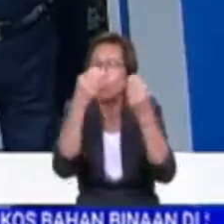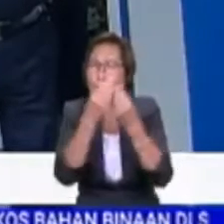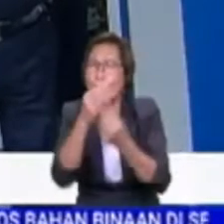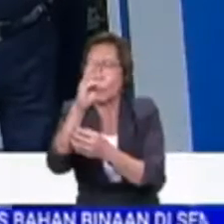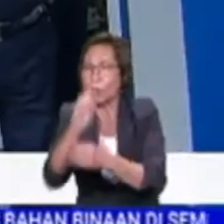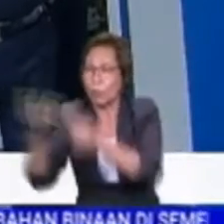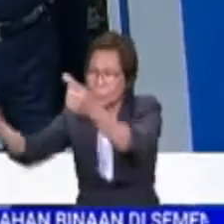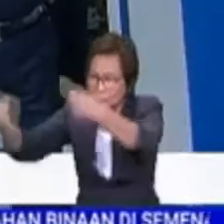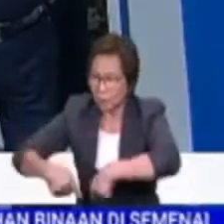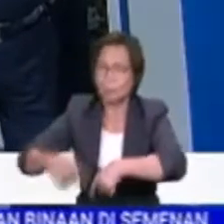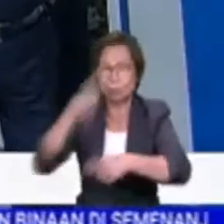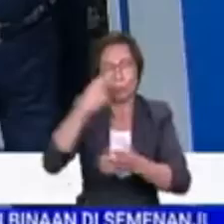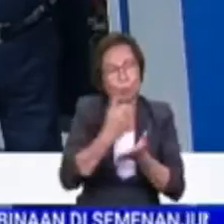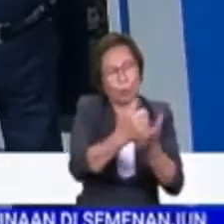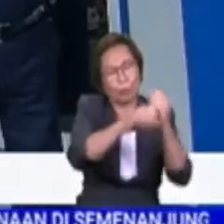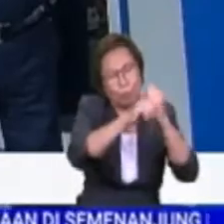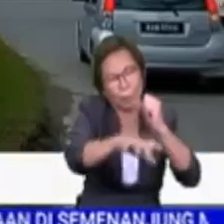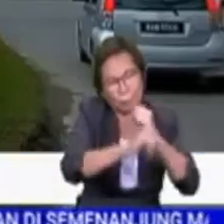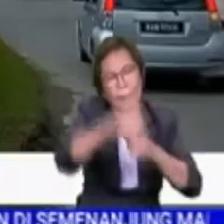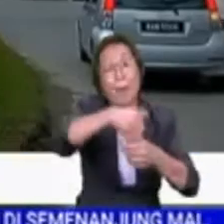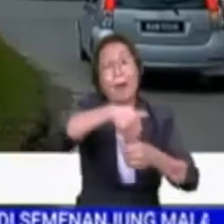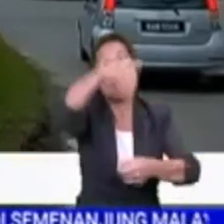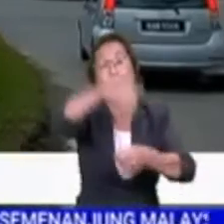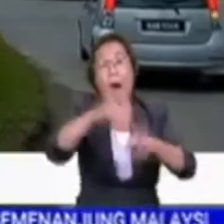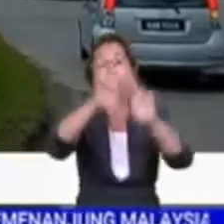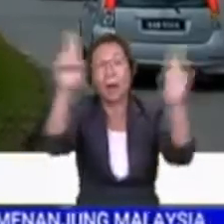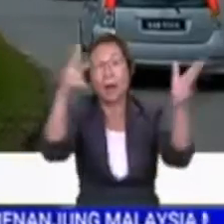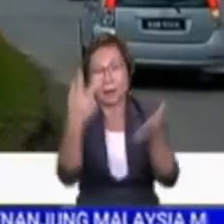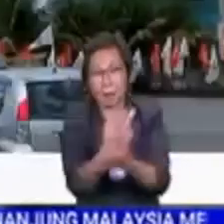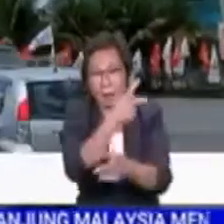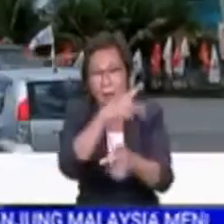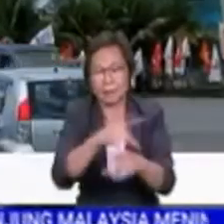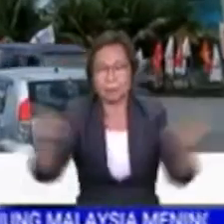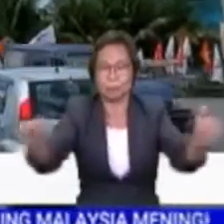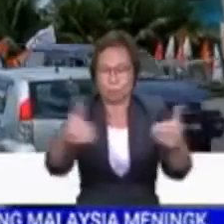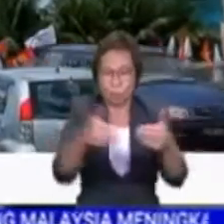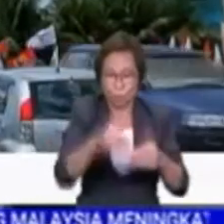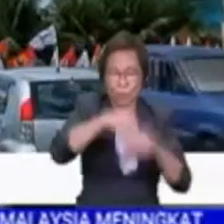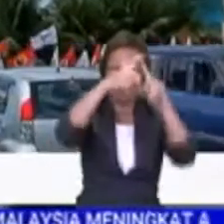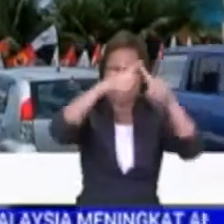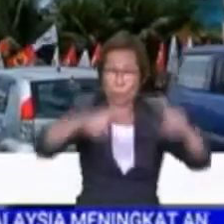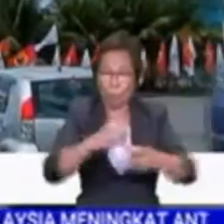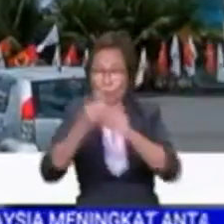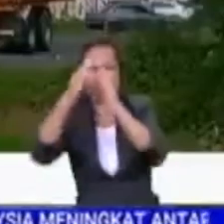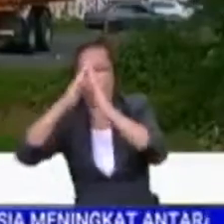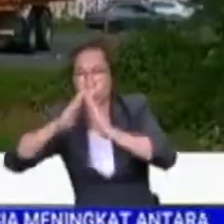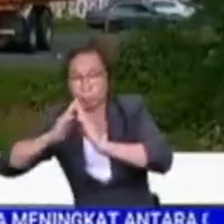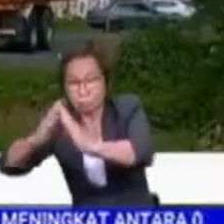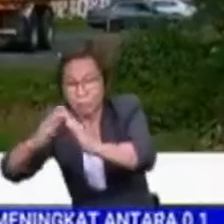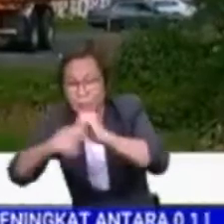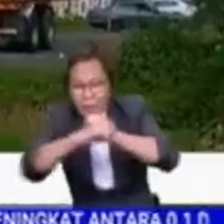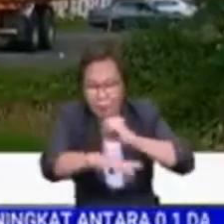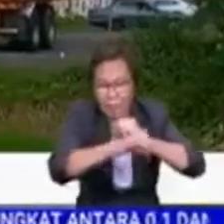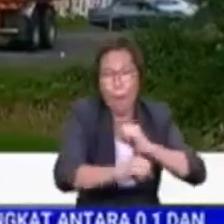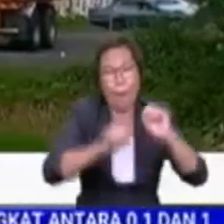dikerah untuk membantu kita dalam kempen pilihan pada kali ini. Ujarnya, di premis tertutup seperti di dalam dewan atau di rumah panjang,